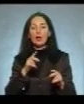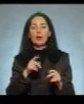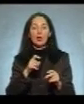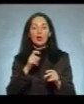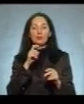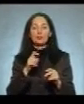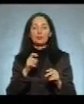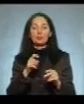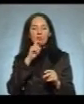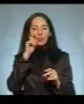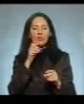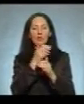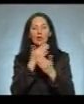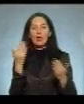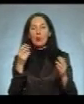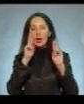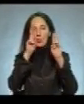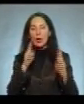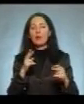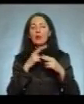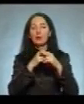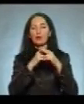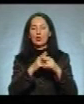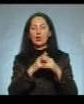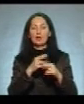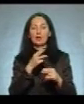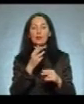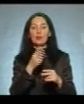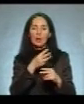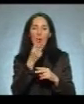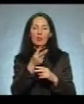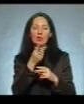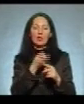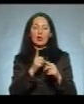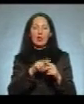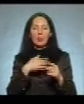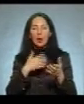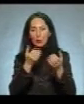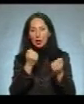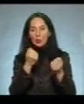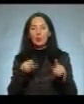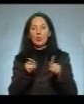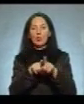в принципі у трансляцію. Тобто, якою ми трансляцію отримаємо від початку до кінця, такою ми зобов'язані її показати.